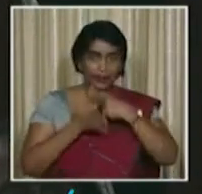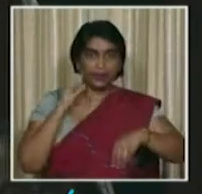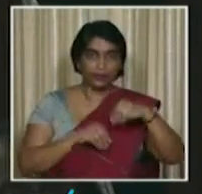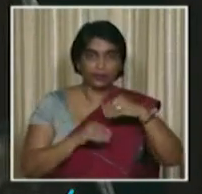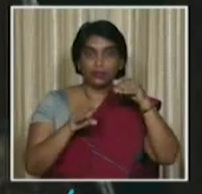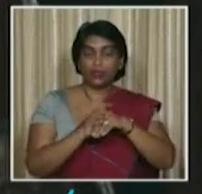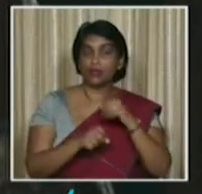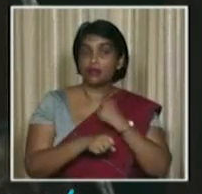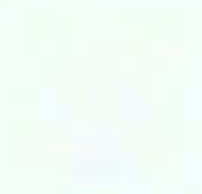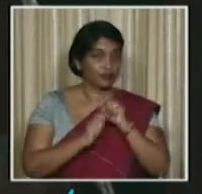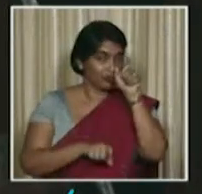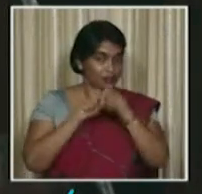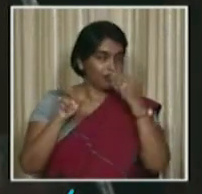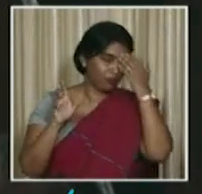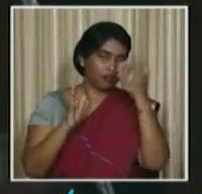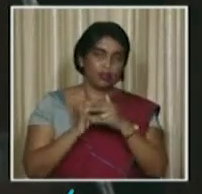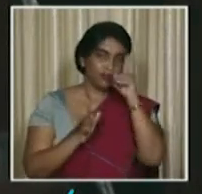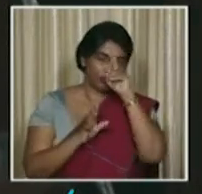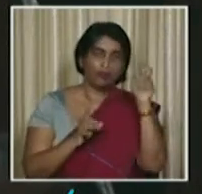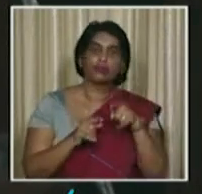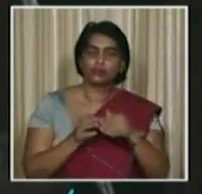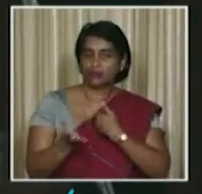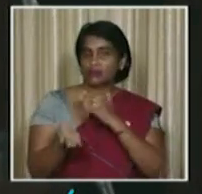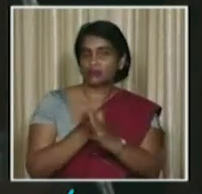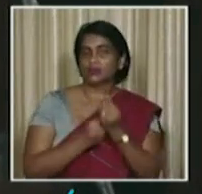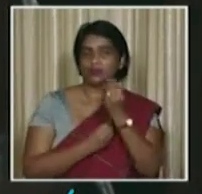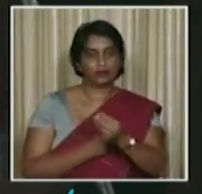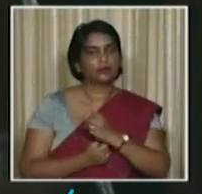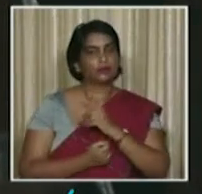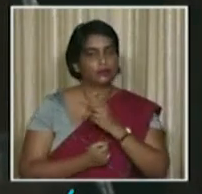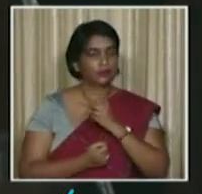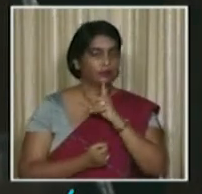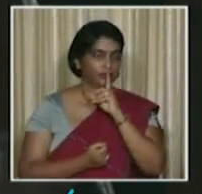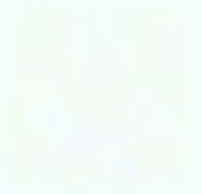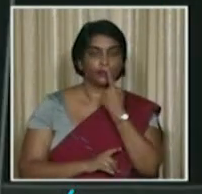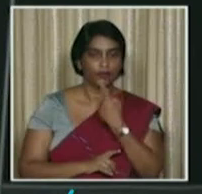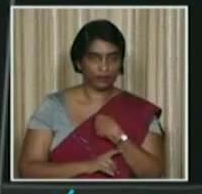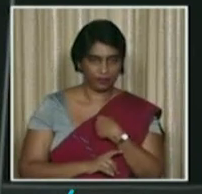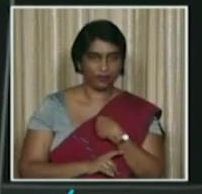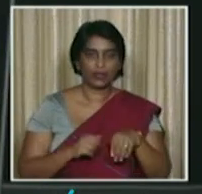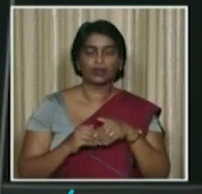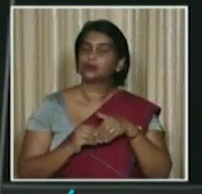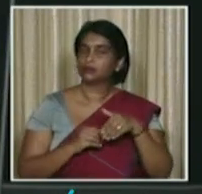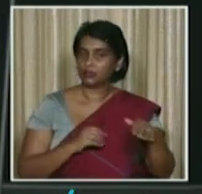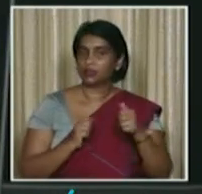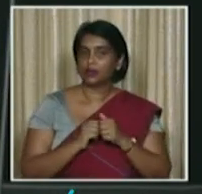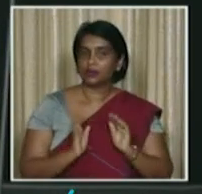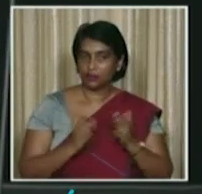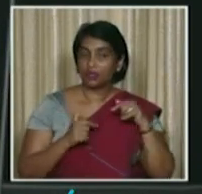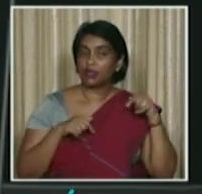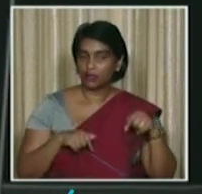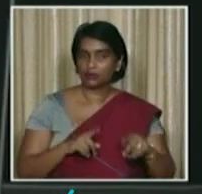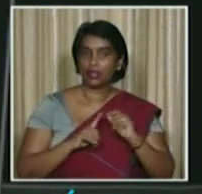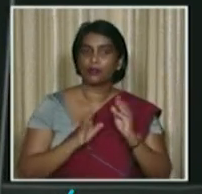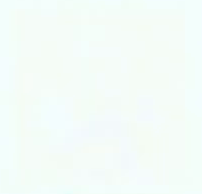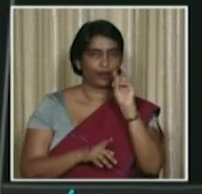වෙච්ච රජයේ සේවකයන් සම්බන්ධ කාරණාව මේ මාසය තුළම සාධාරණ කිෂ්ඨකාන කියන කාරණාව ඔබතුමන් ගෞරවයෙන් ඉල්ලා සිටිනවා. අපි මේ වෙනකරත් යත්නම් කරනවා. අදත්